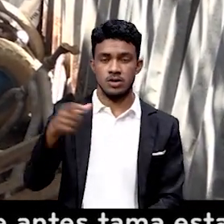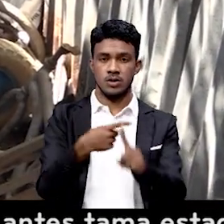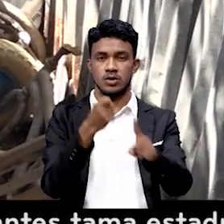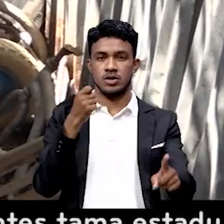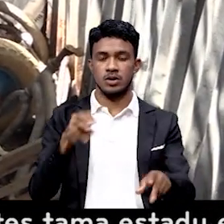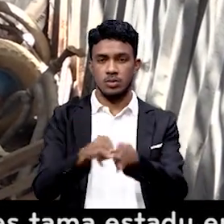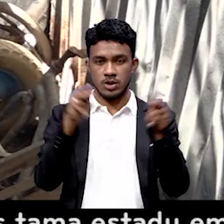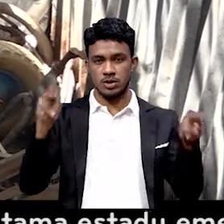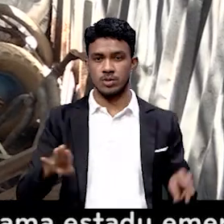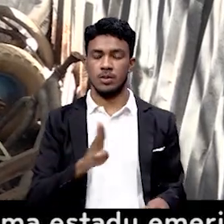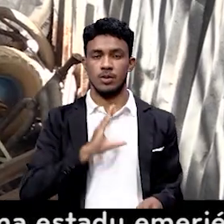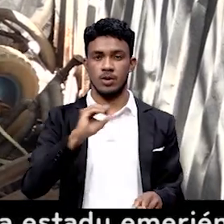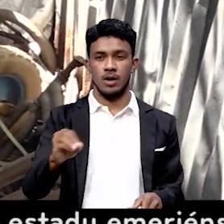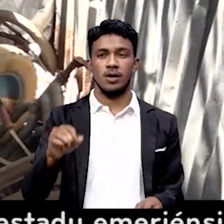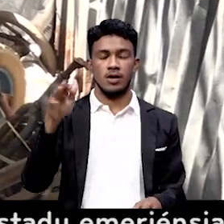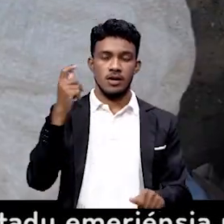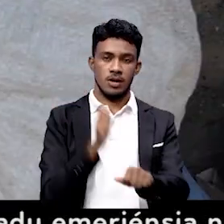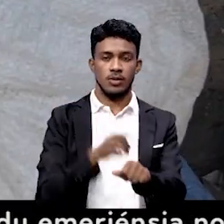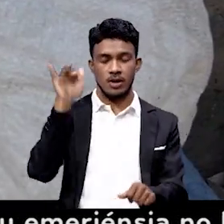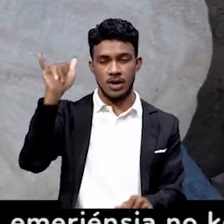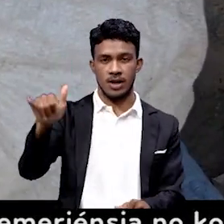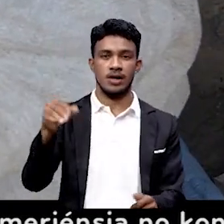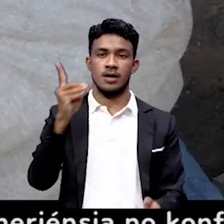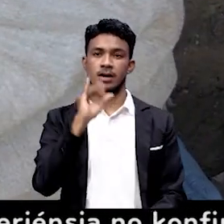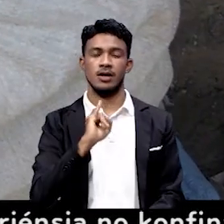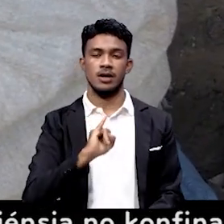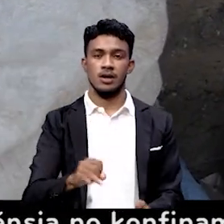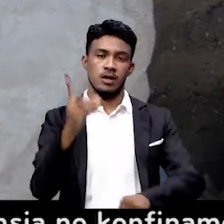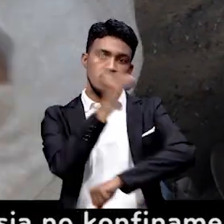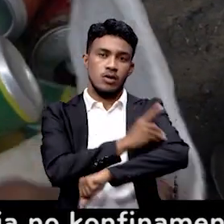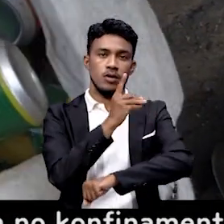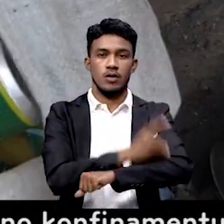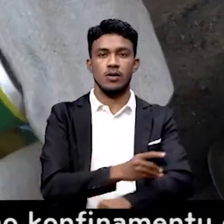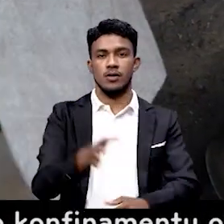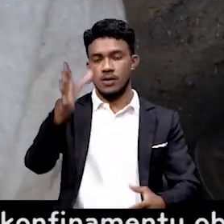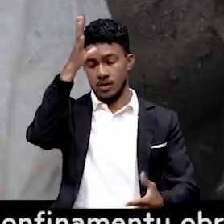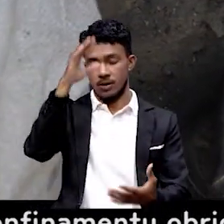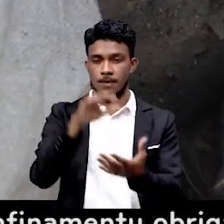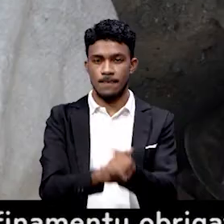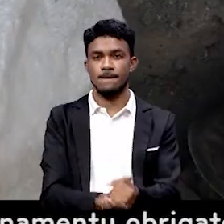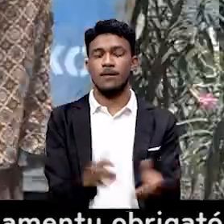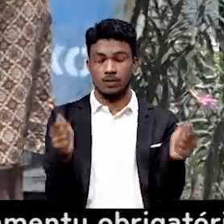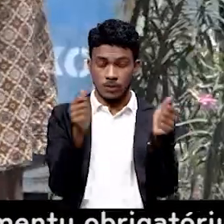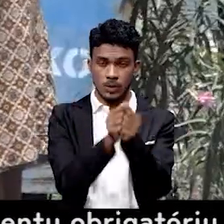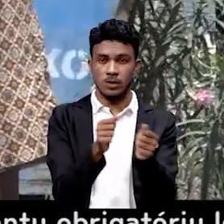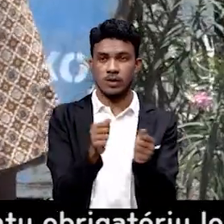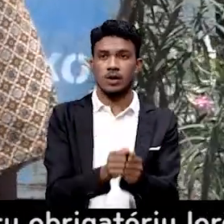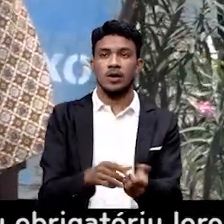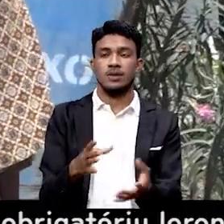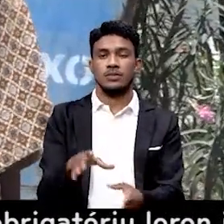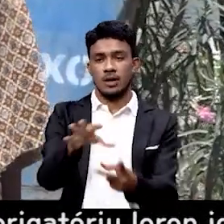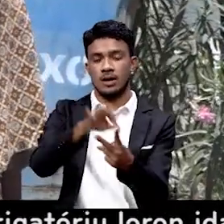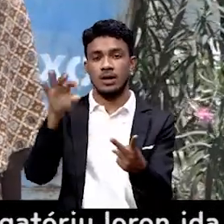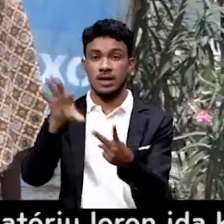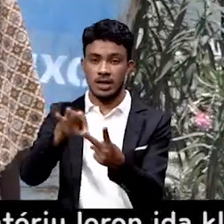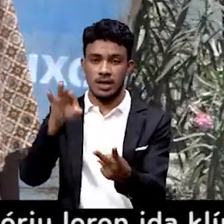Durante hela iha kapital dili lor-loron Domingas Mutu honekabeng, obrigado tenki hili lata no besiat tutuir